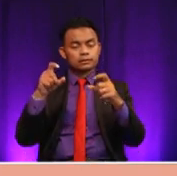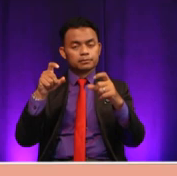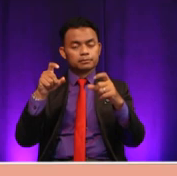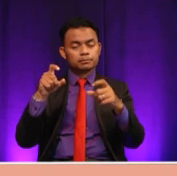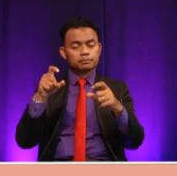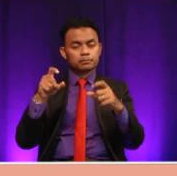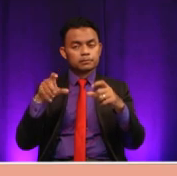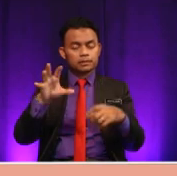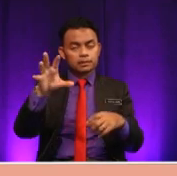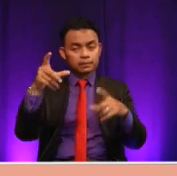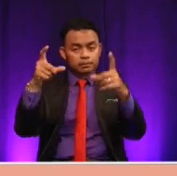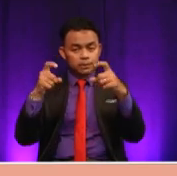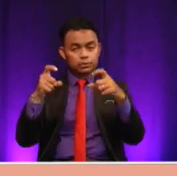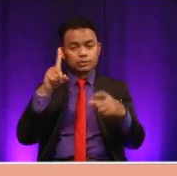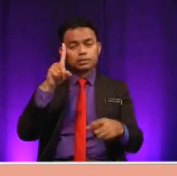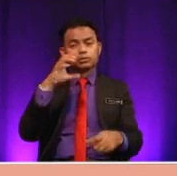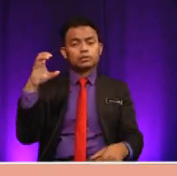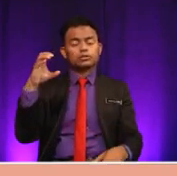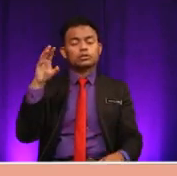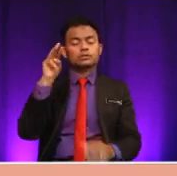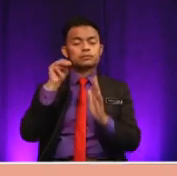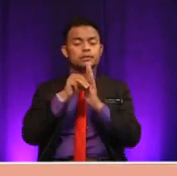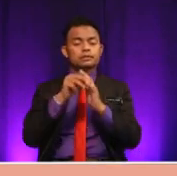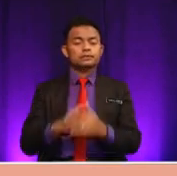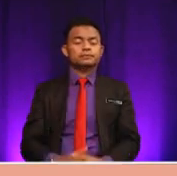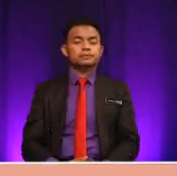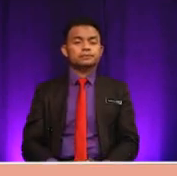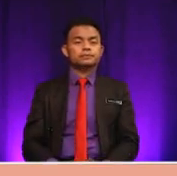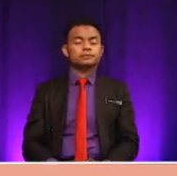jadi belajar kine tahu untuk acara sekolah